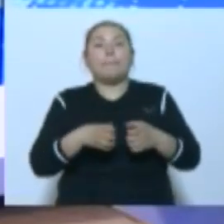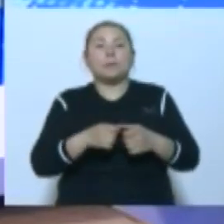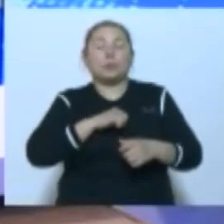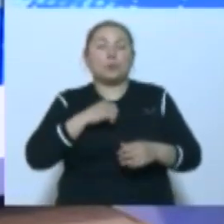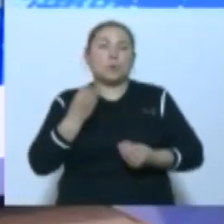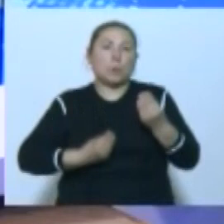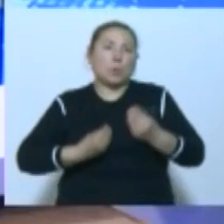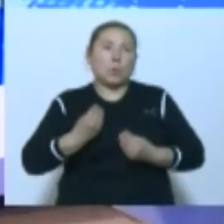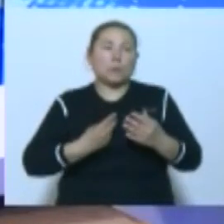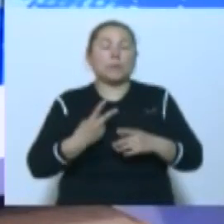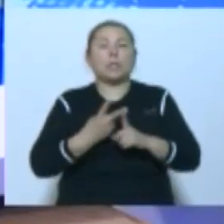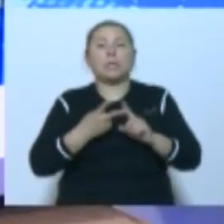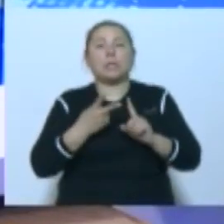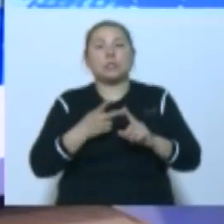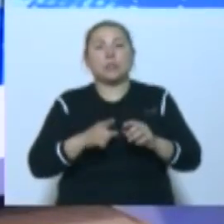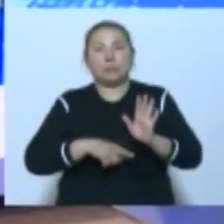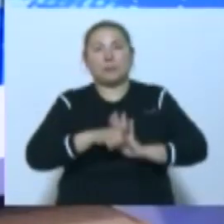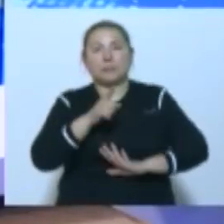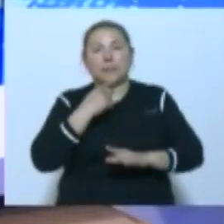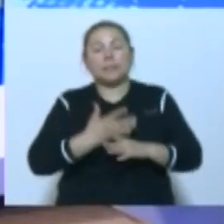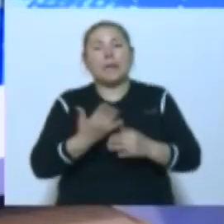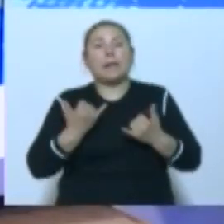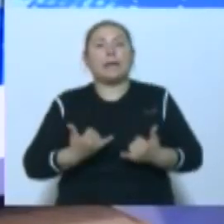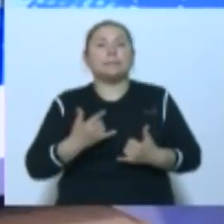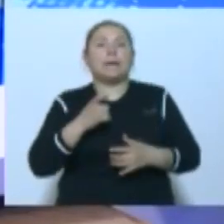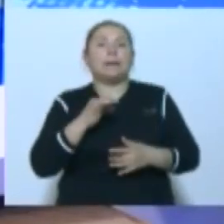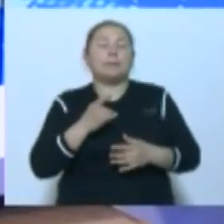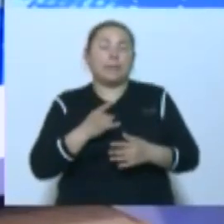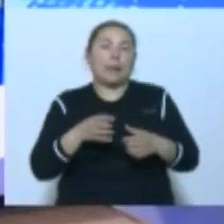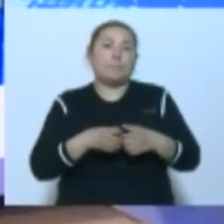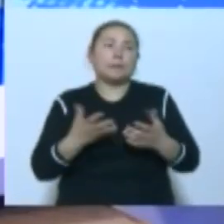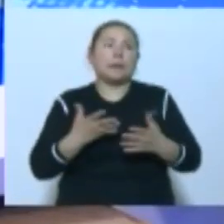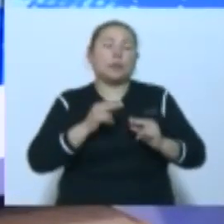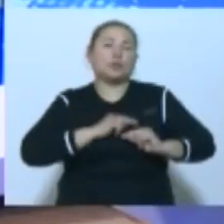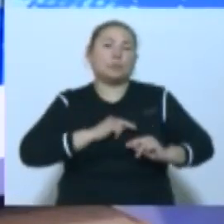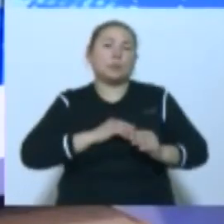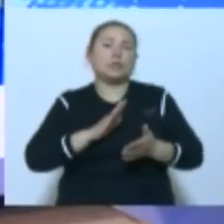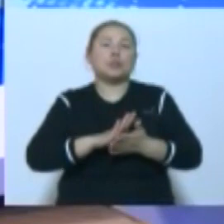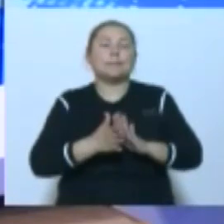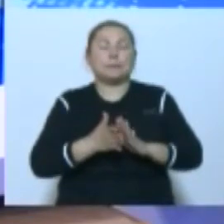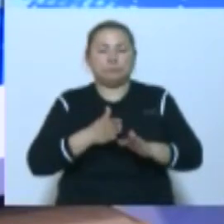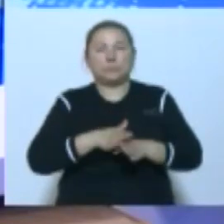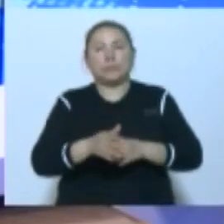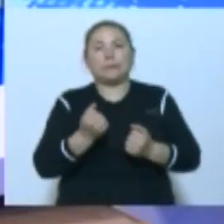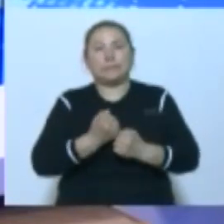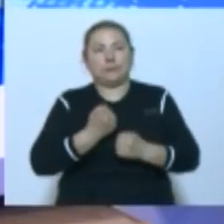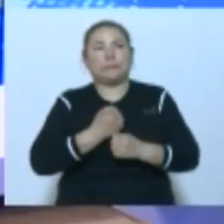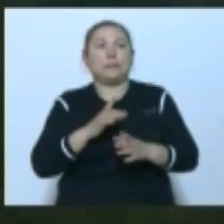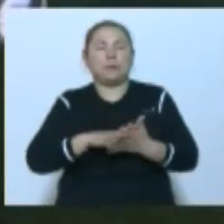ойынын бірінші лигадан бастайды. Қарызға батқан ұжымның қазіргі халі қалай? Командада қандай жұмыстар жасалып жатыр? Толығырақ тілшіміз